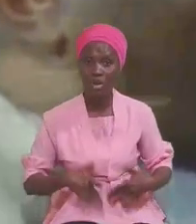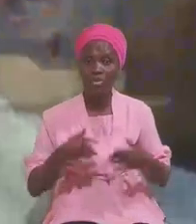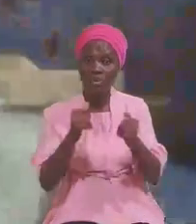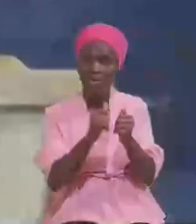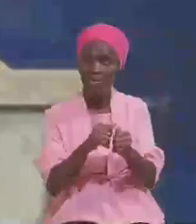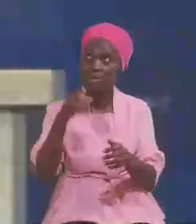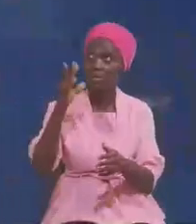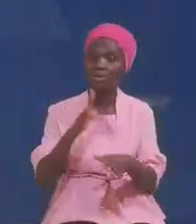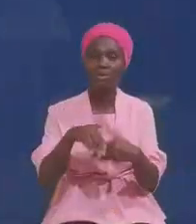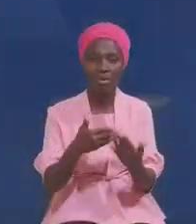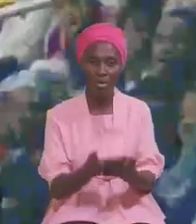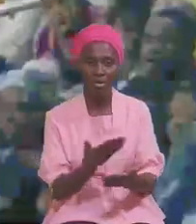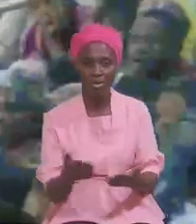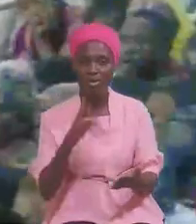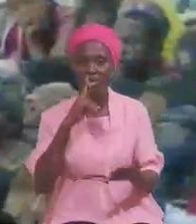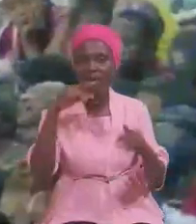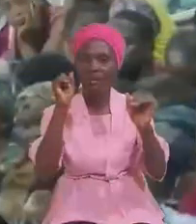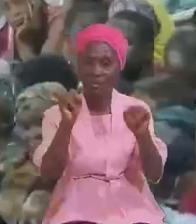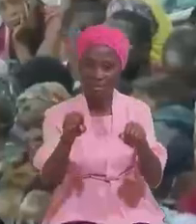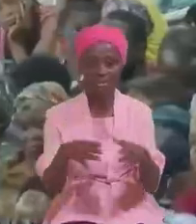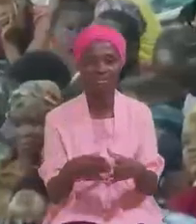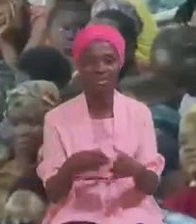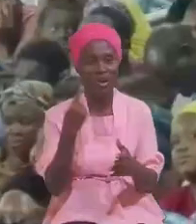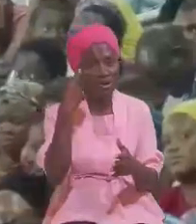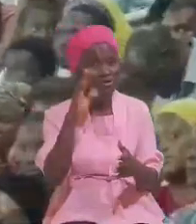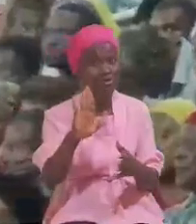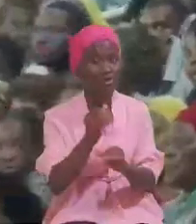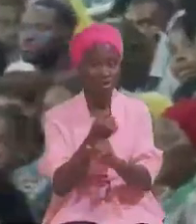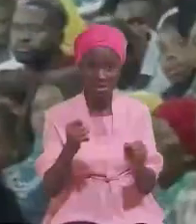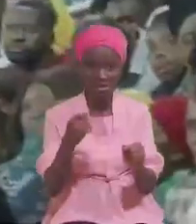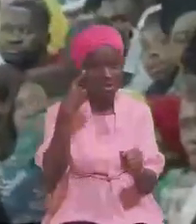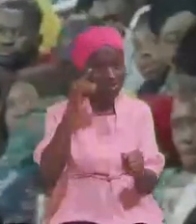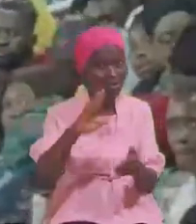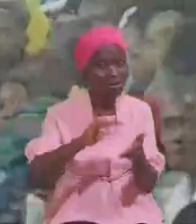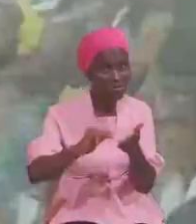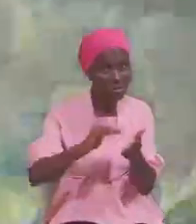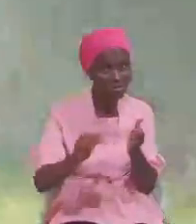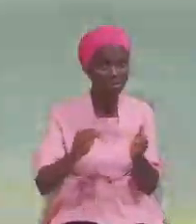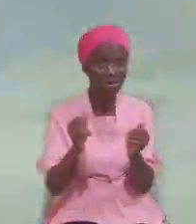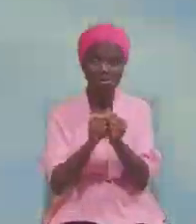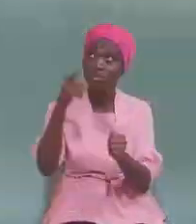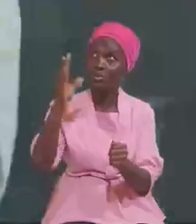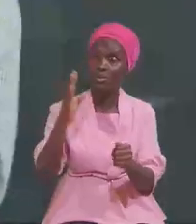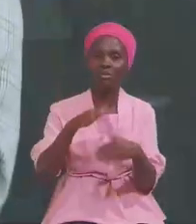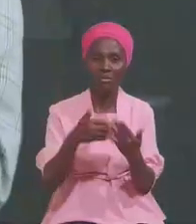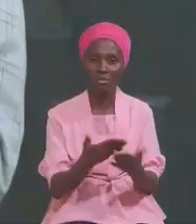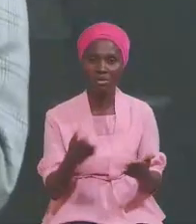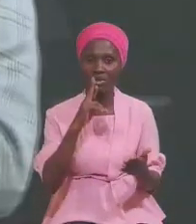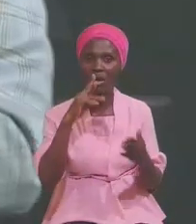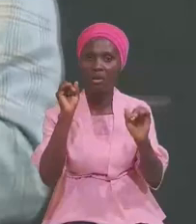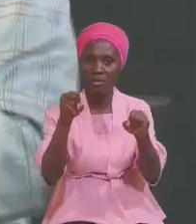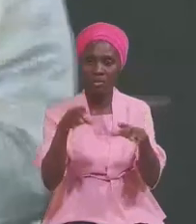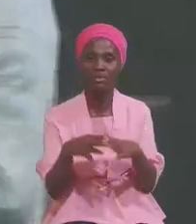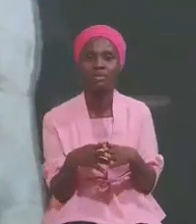car tout est possible à Dieu, pour votre salut, votre pardon, car tout est possible à